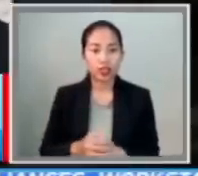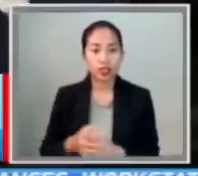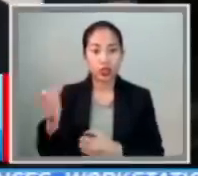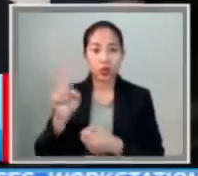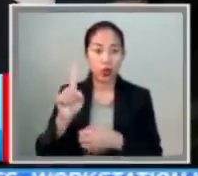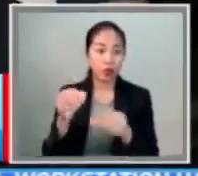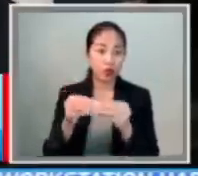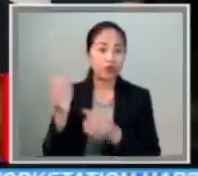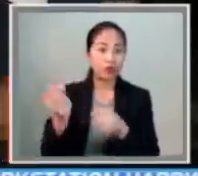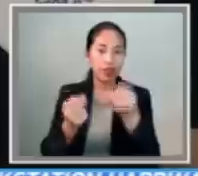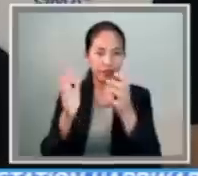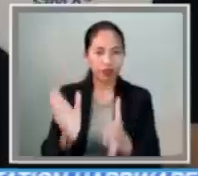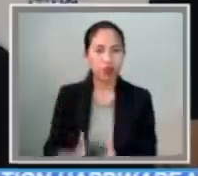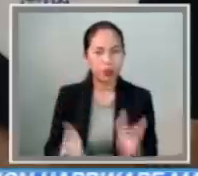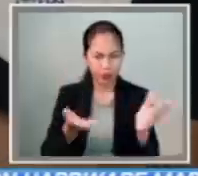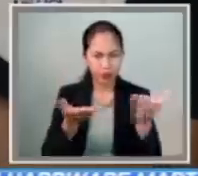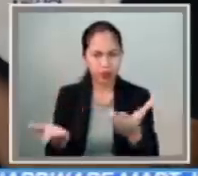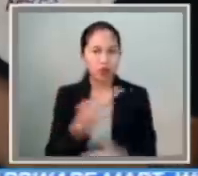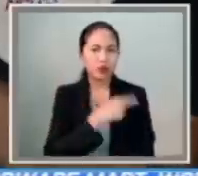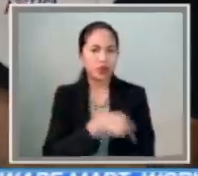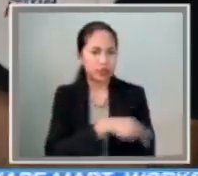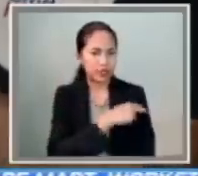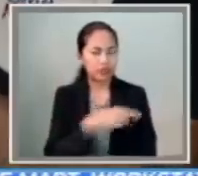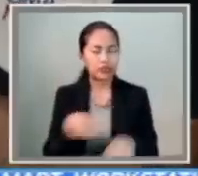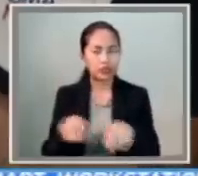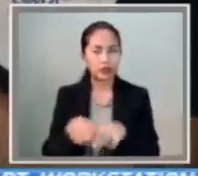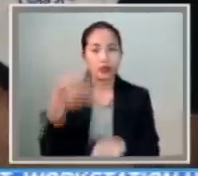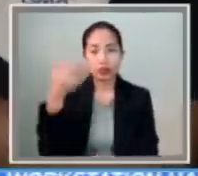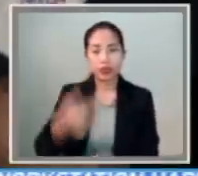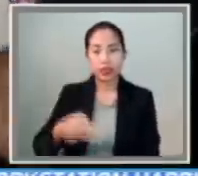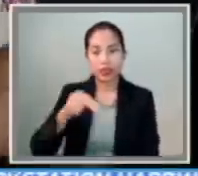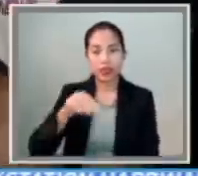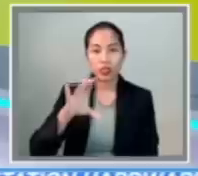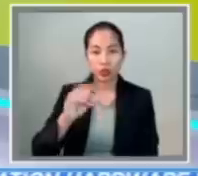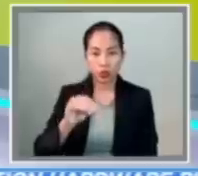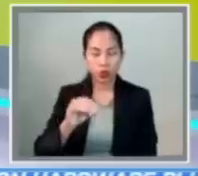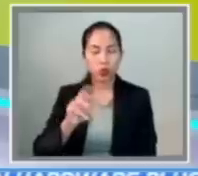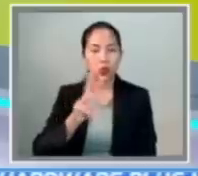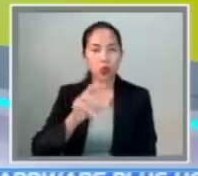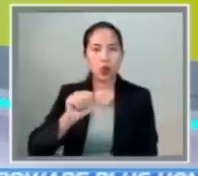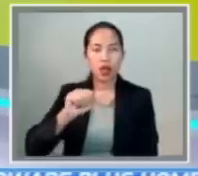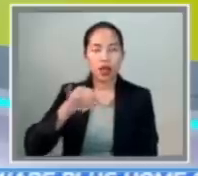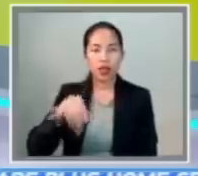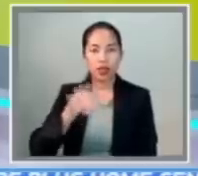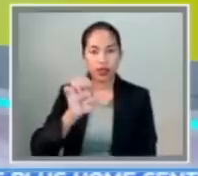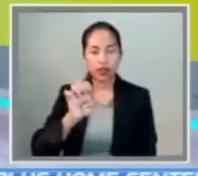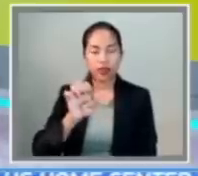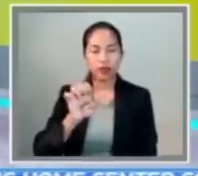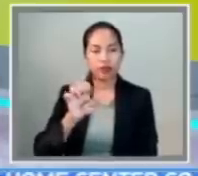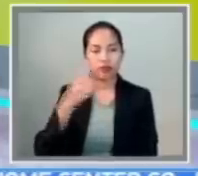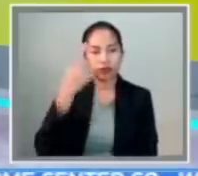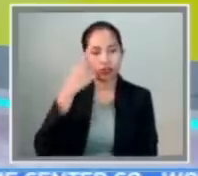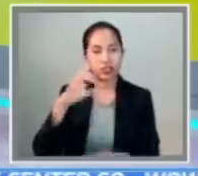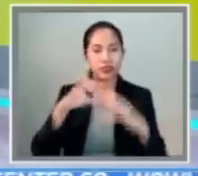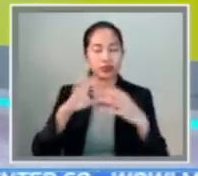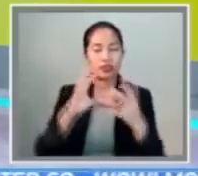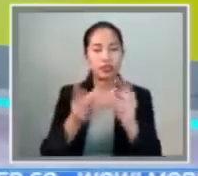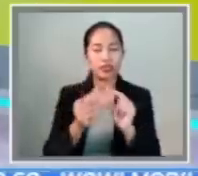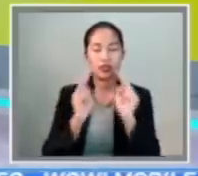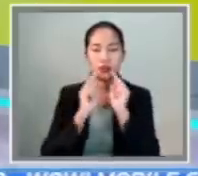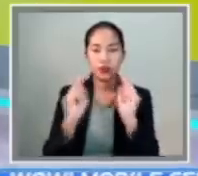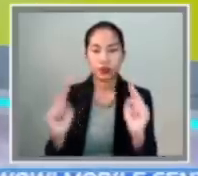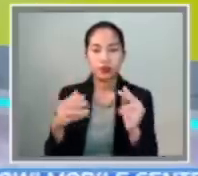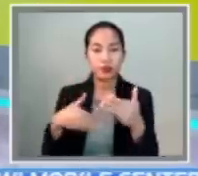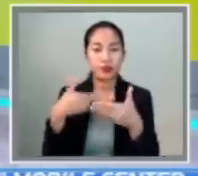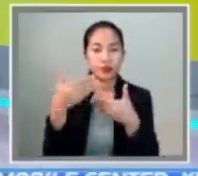Nico Wahe, nagbabalita para sa GMA Integrated News. Mga kapuso, pinakamataas sa loob ng